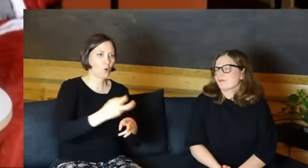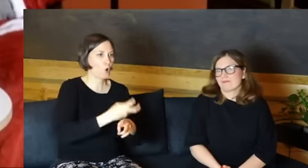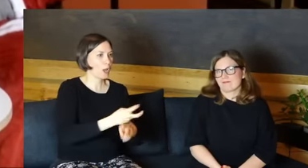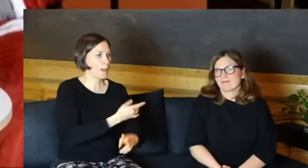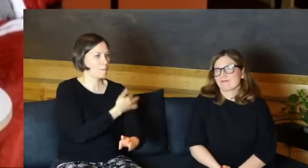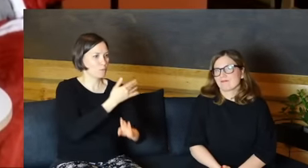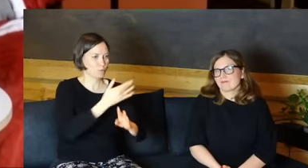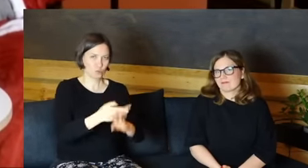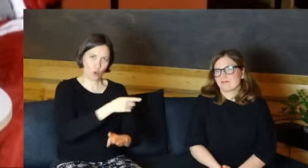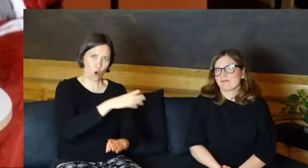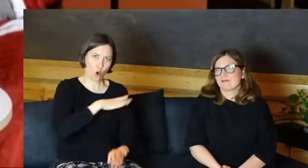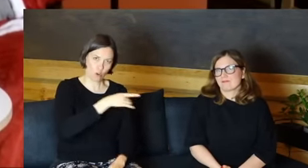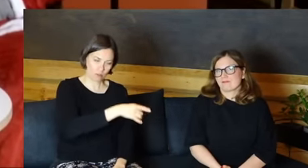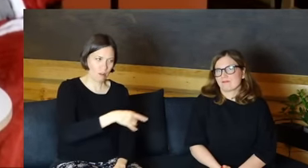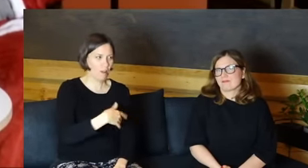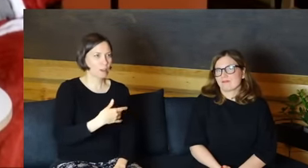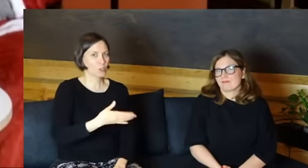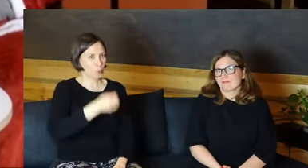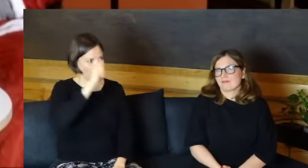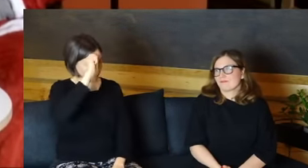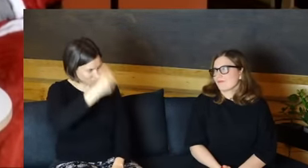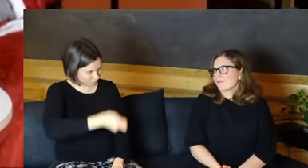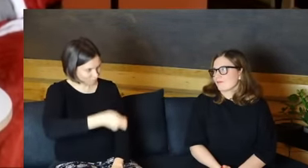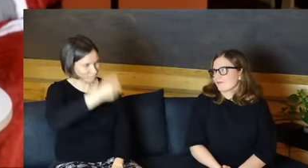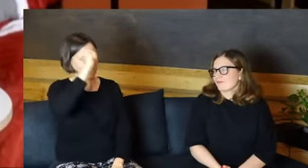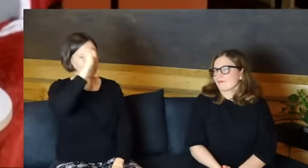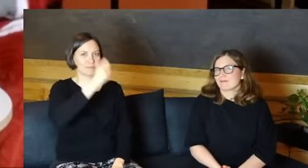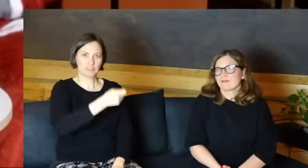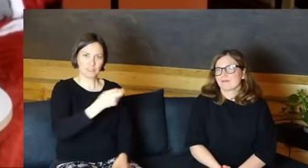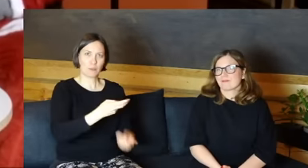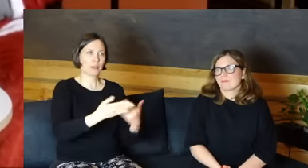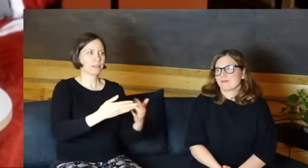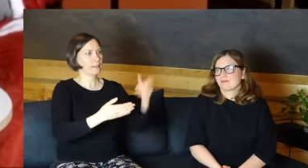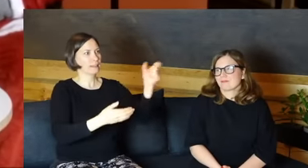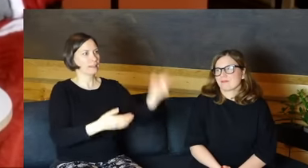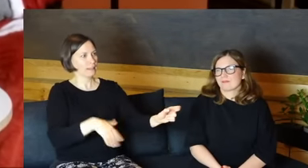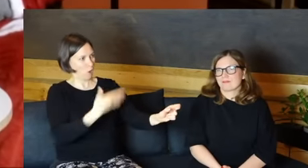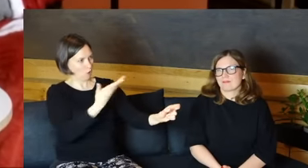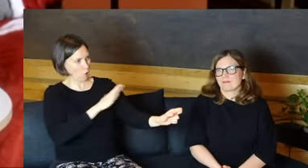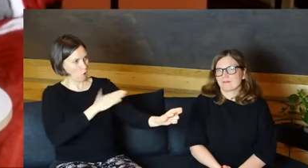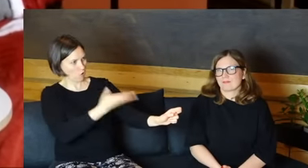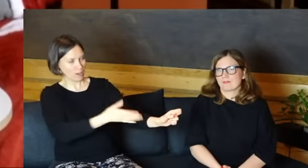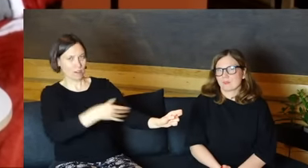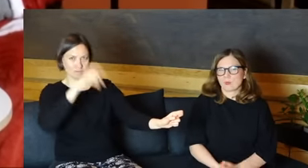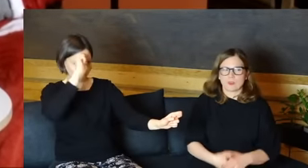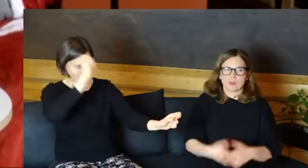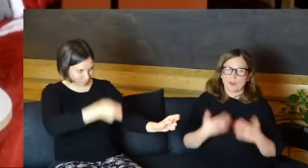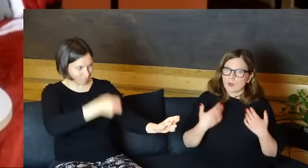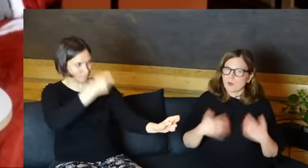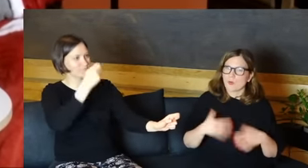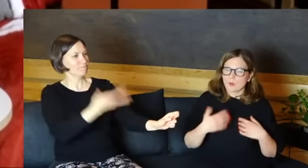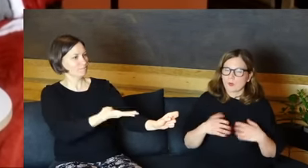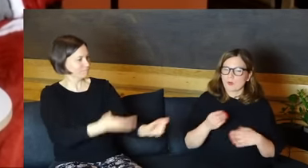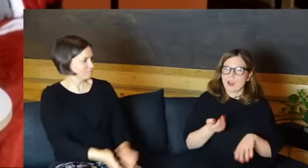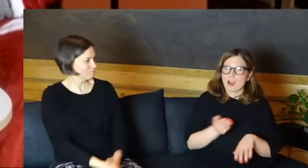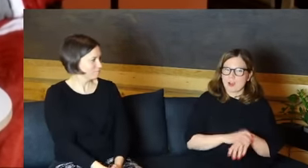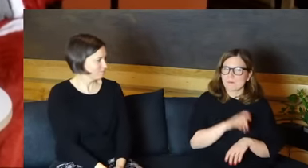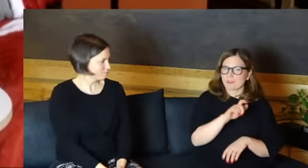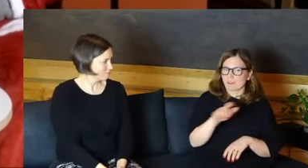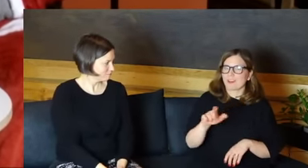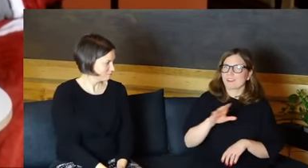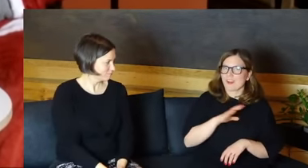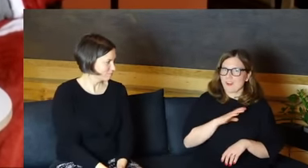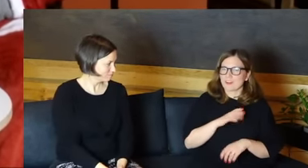lailla. Kyllä, hattu nousee, kun tämmöisiä tekijöitä on. Kyllä, ammattilaisia on kyllä. Kyllä. Jos mennään eteenpäin,